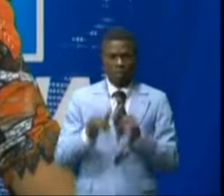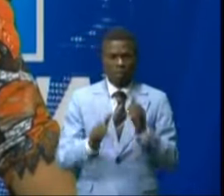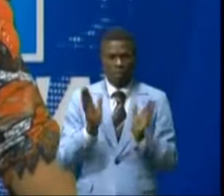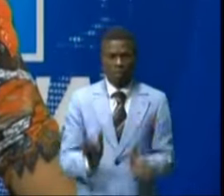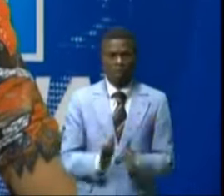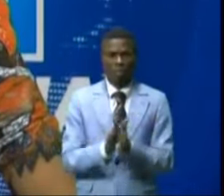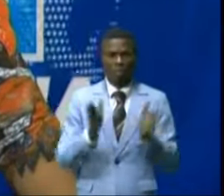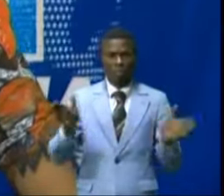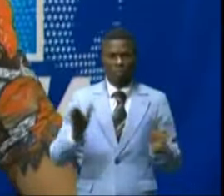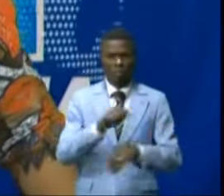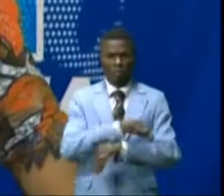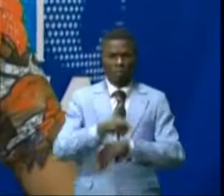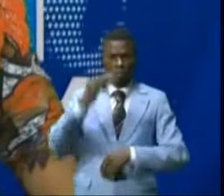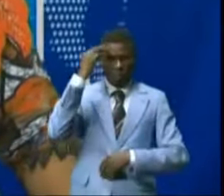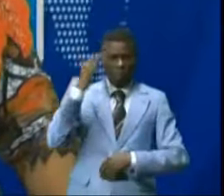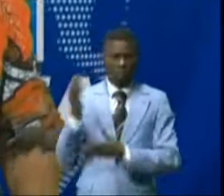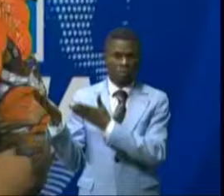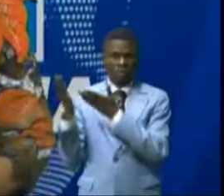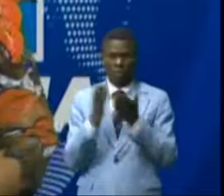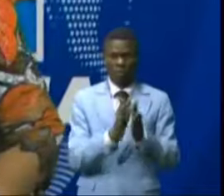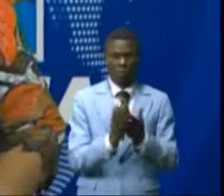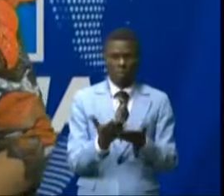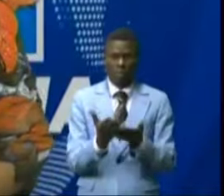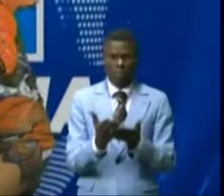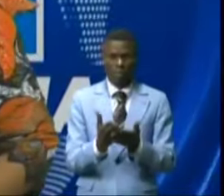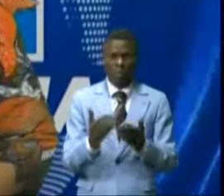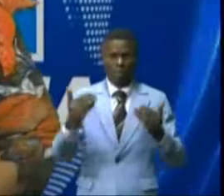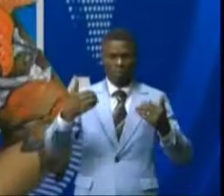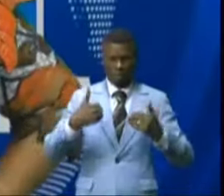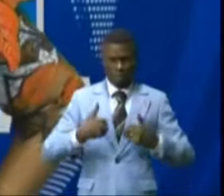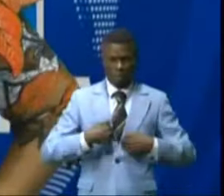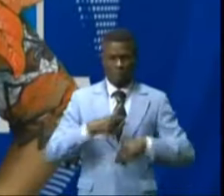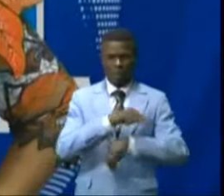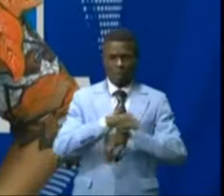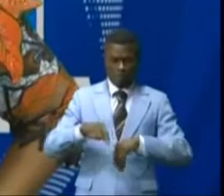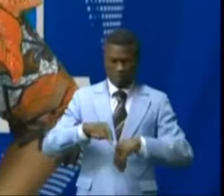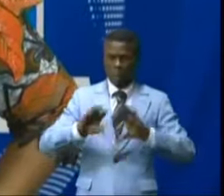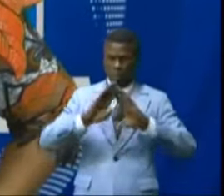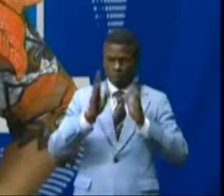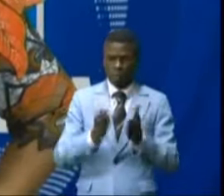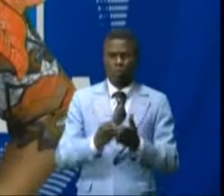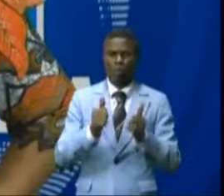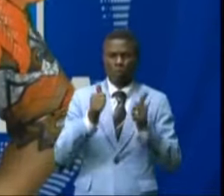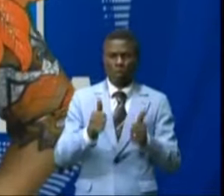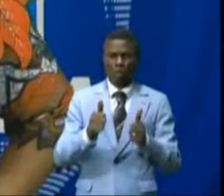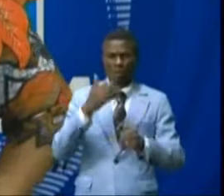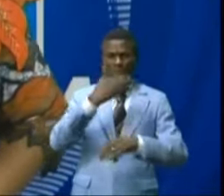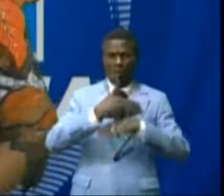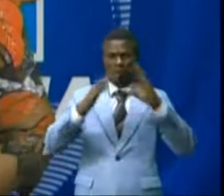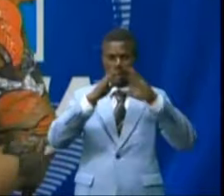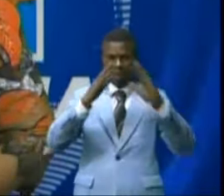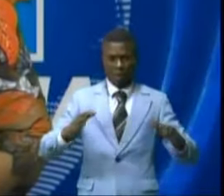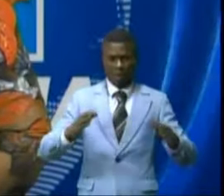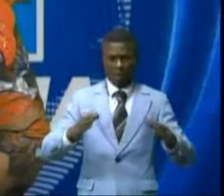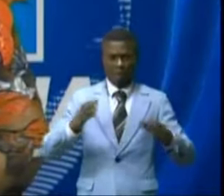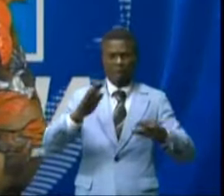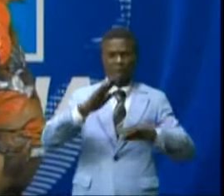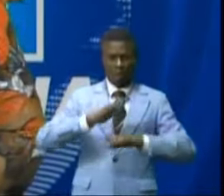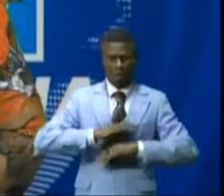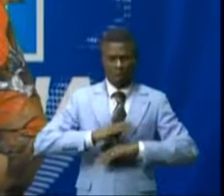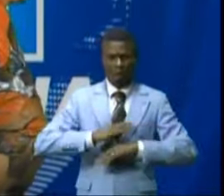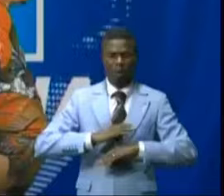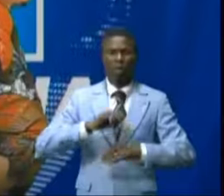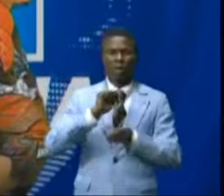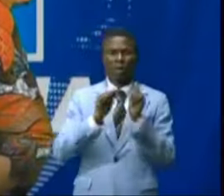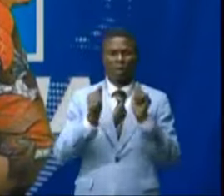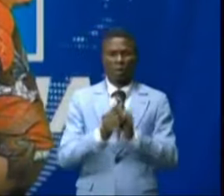Le secrétariat général du ministère du Portail a désormais son cadre et structure organique. Cet outil de référence pour satisfaire aux